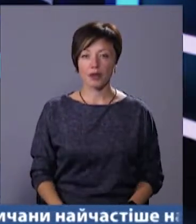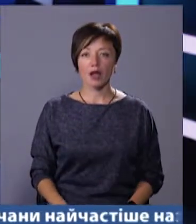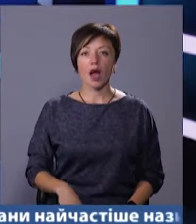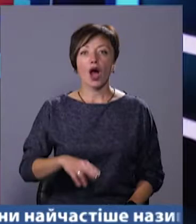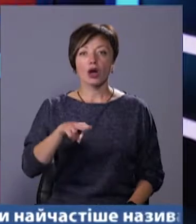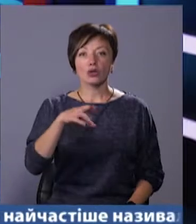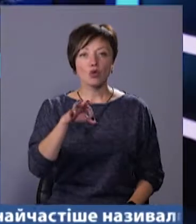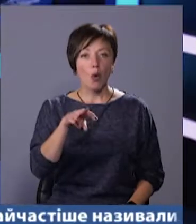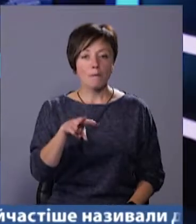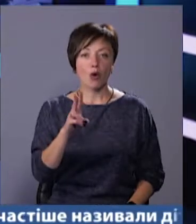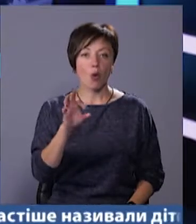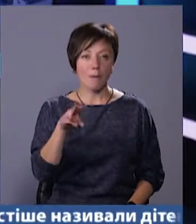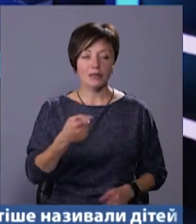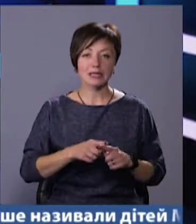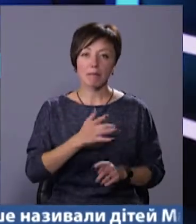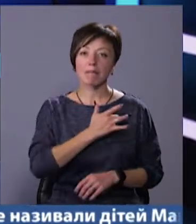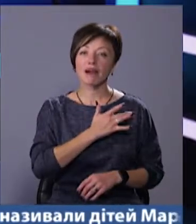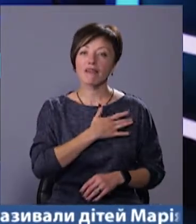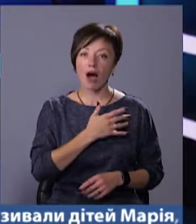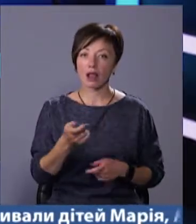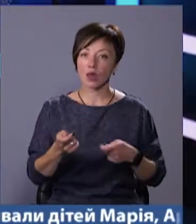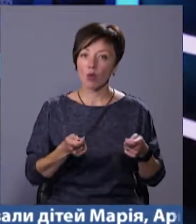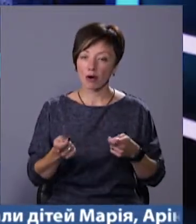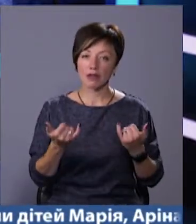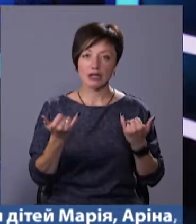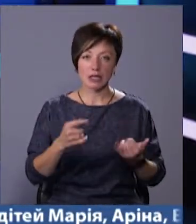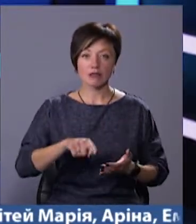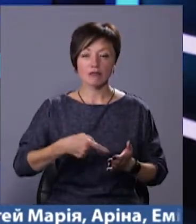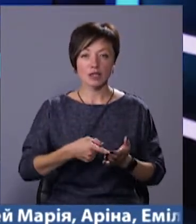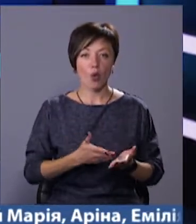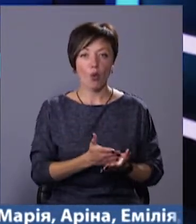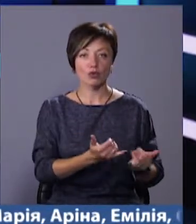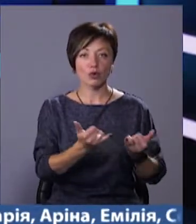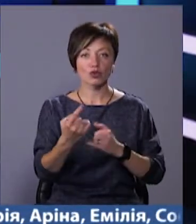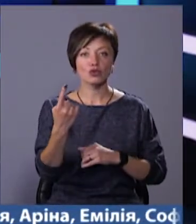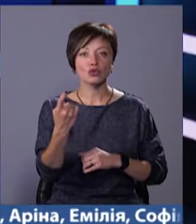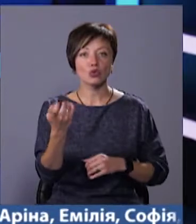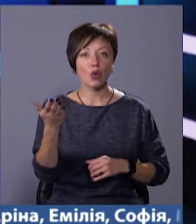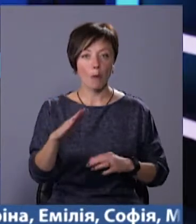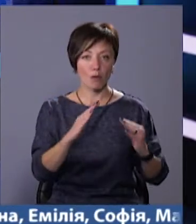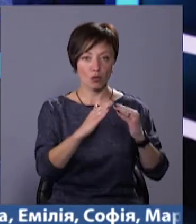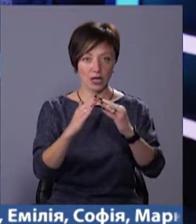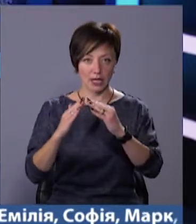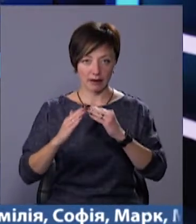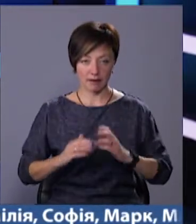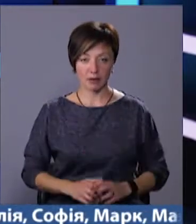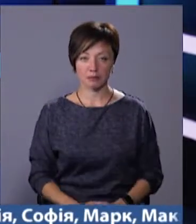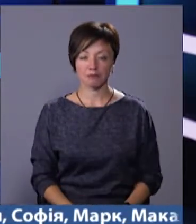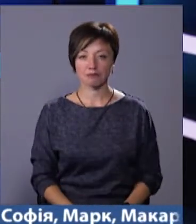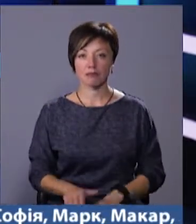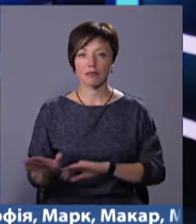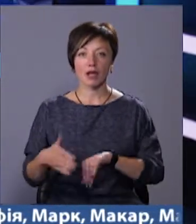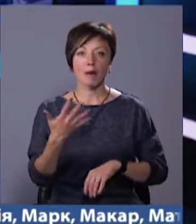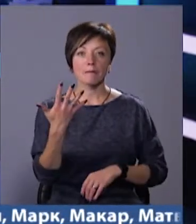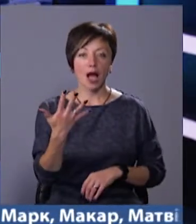Нагадаємо, Домком Хмельницький – це приватний управитель. Нині у місті він обслуговує 100 будинків. П'ятеро